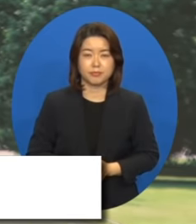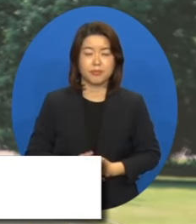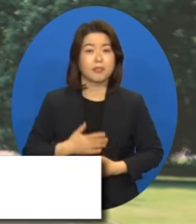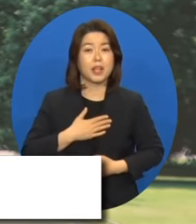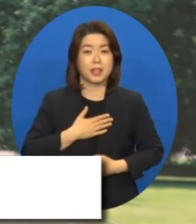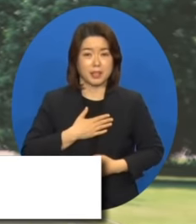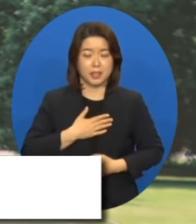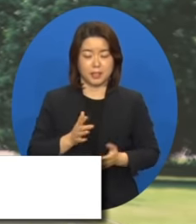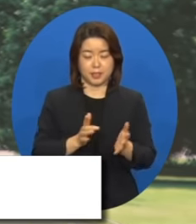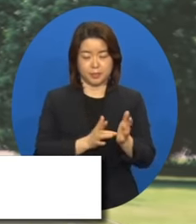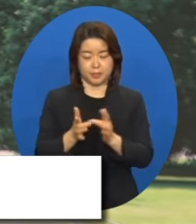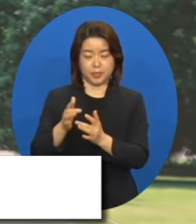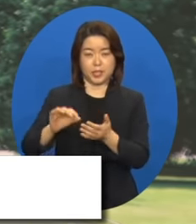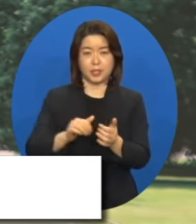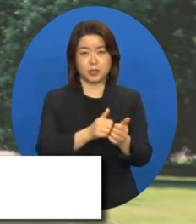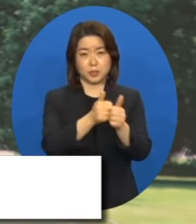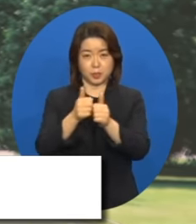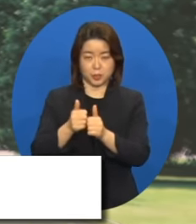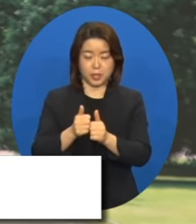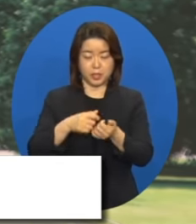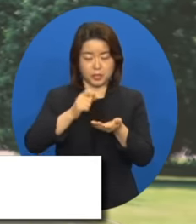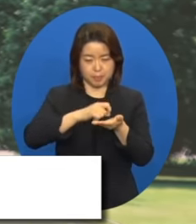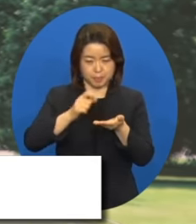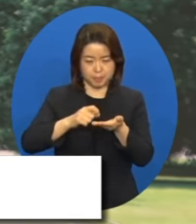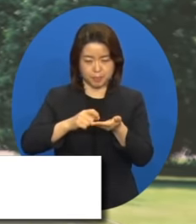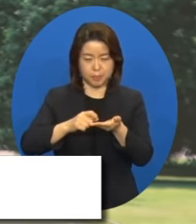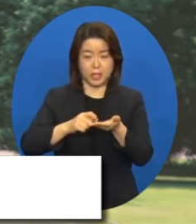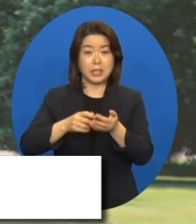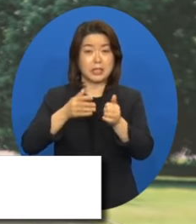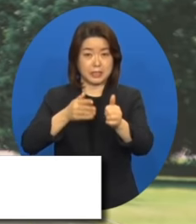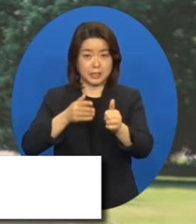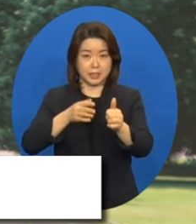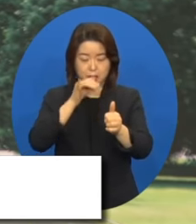제가 예수 동행일기를 성도들에게 쓰게 하면서